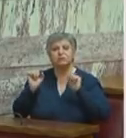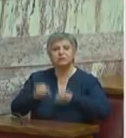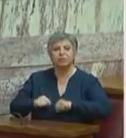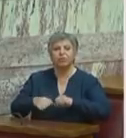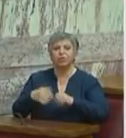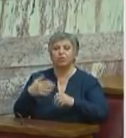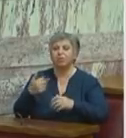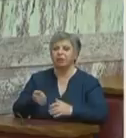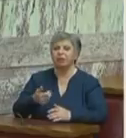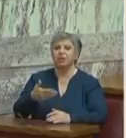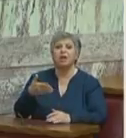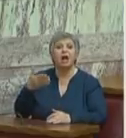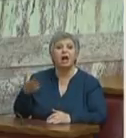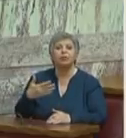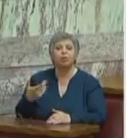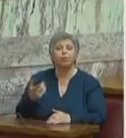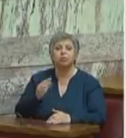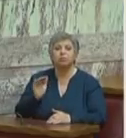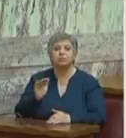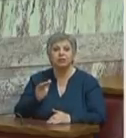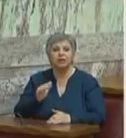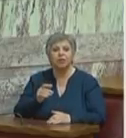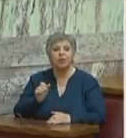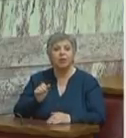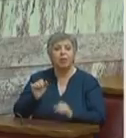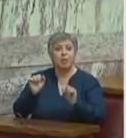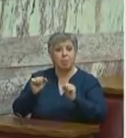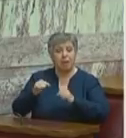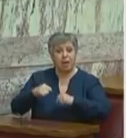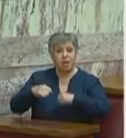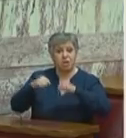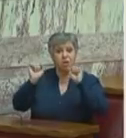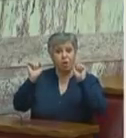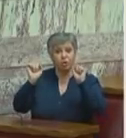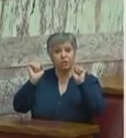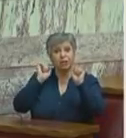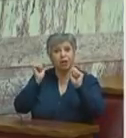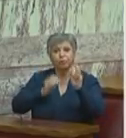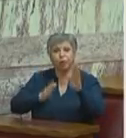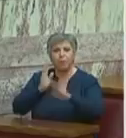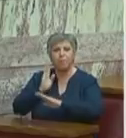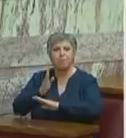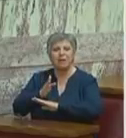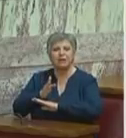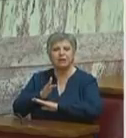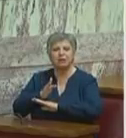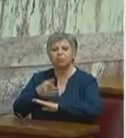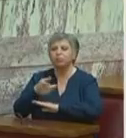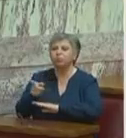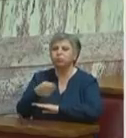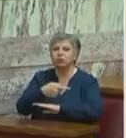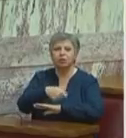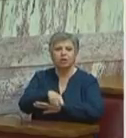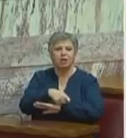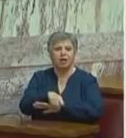και συμφωνώ με το ερώτημα ναι ή όχι στην άσκηση ποινικής δίωξης. Δεν προβλέπεται καμία αιτιολογία